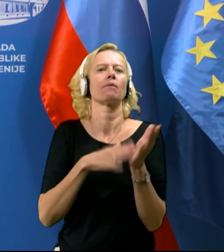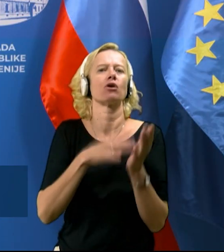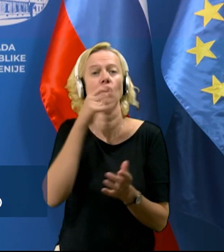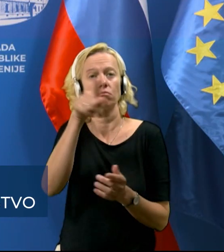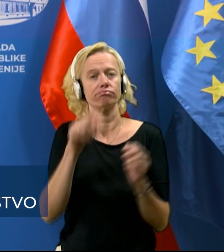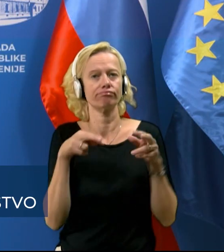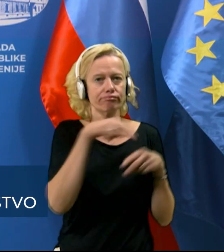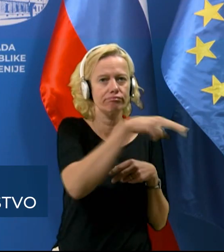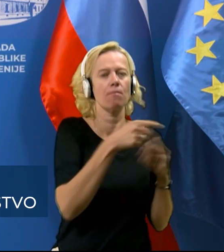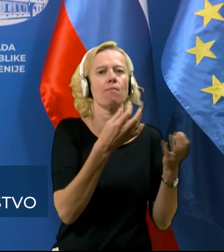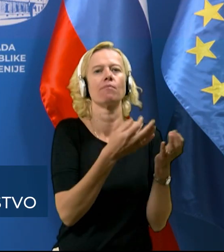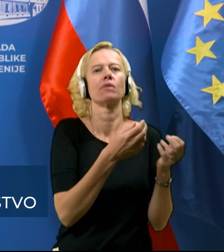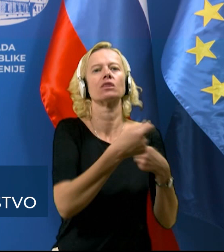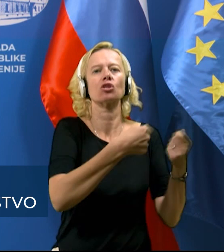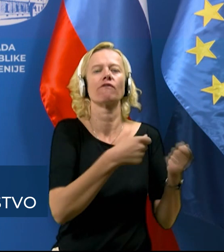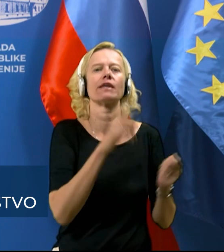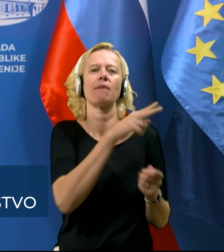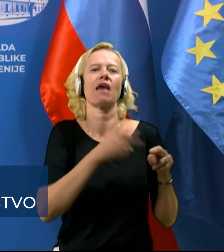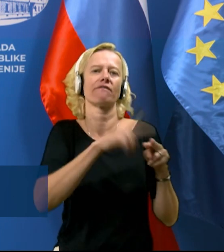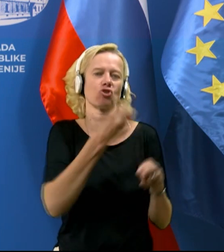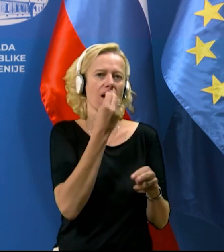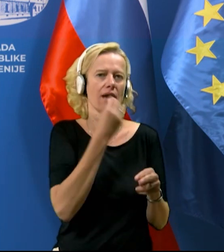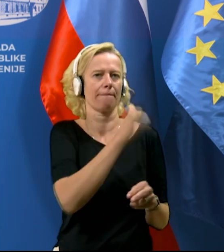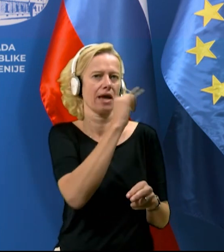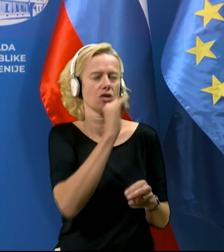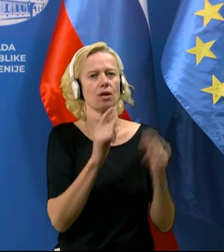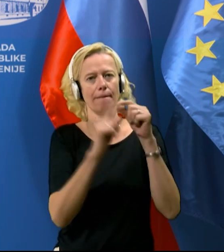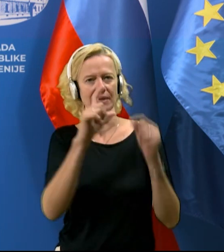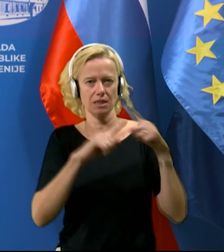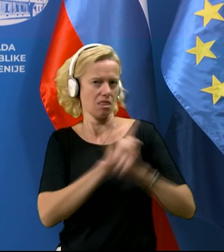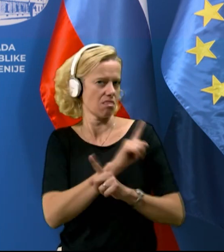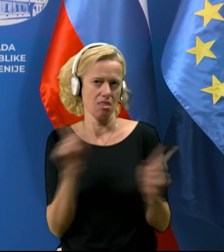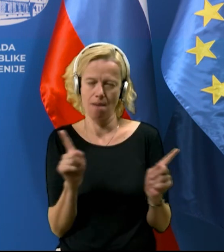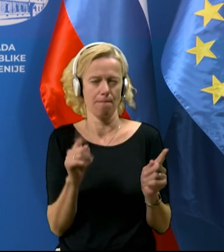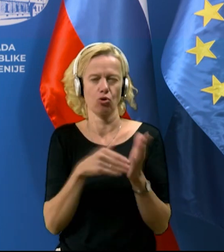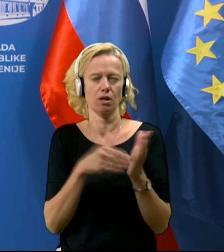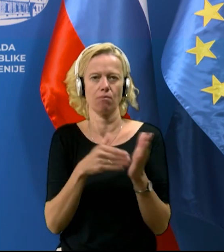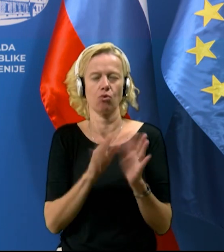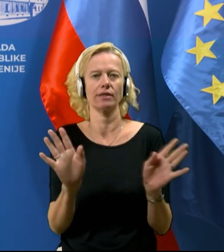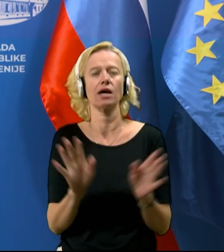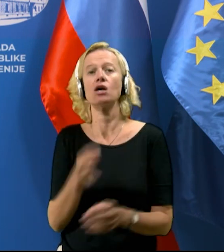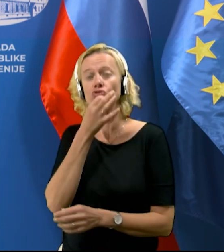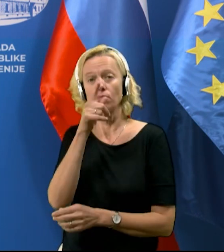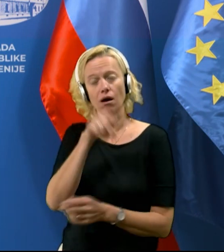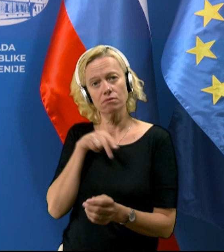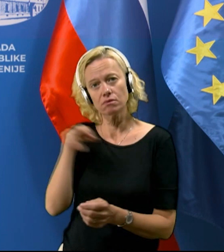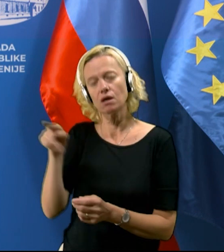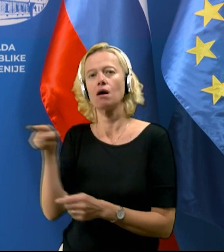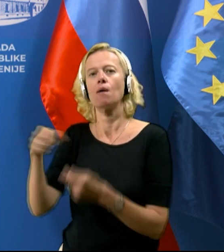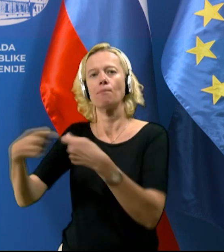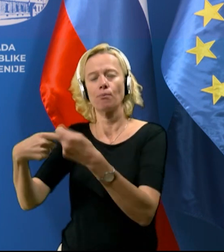ki v pretežni meri prodaja živila in pijačo, PCT pogoja ne potrebujete. Ukoliko greste v takšno